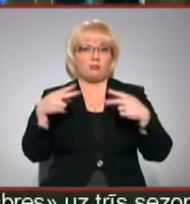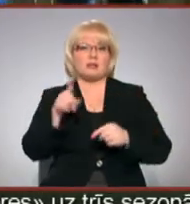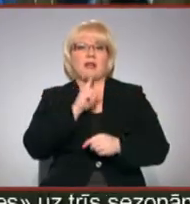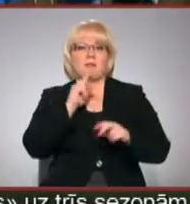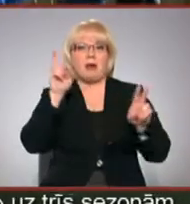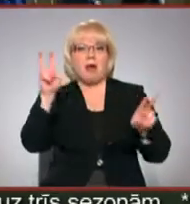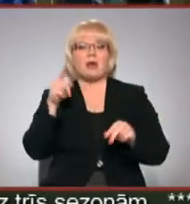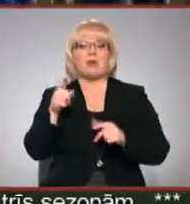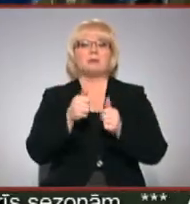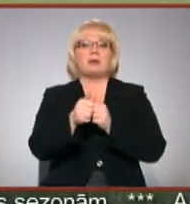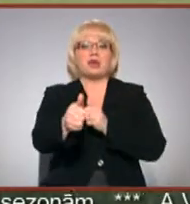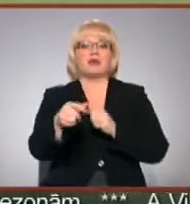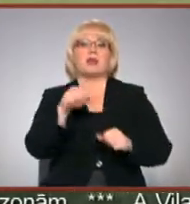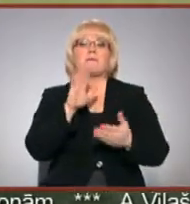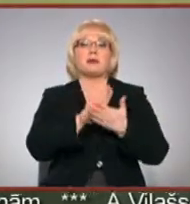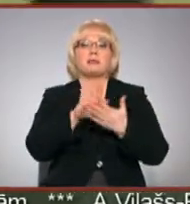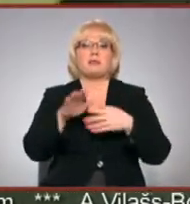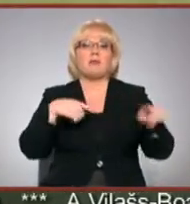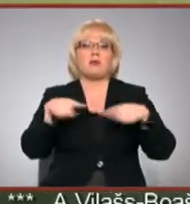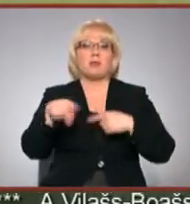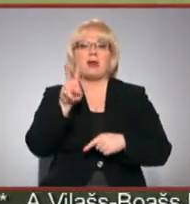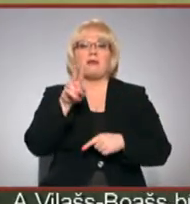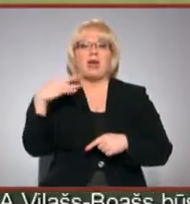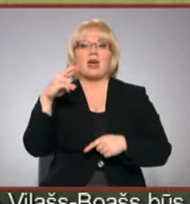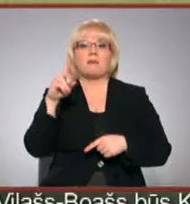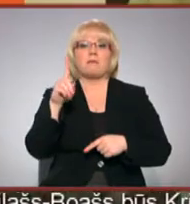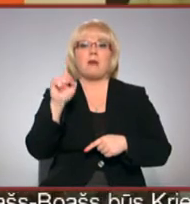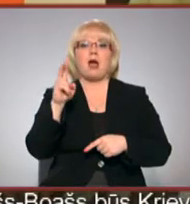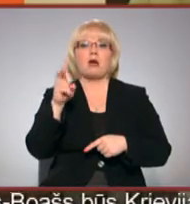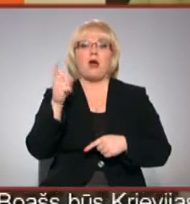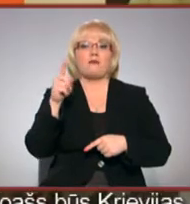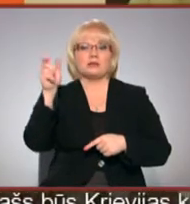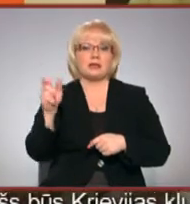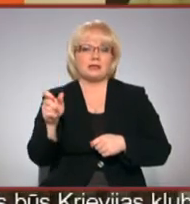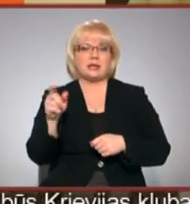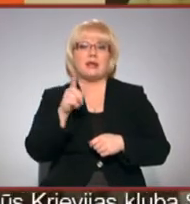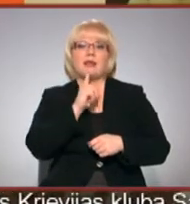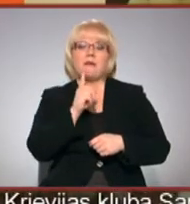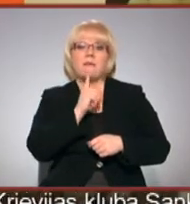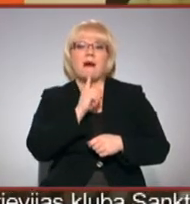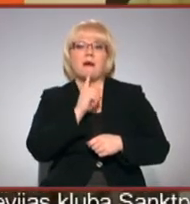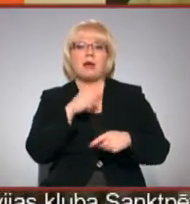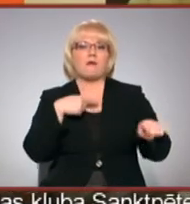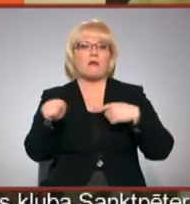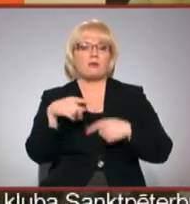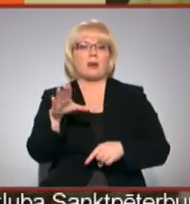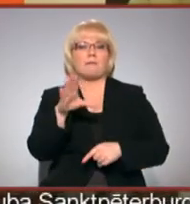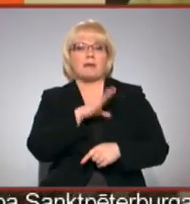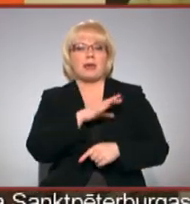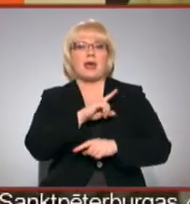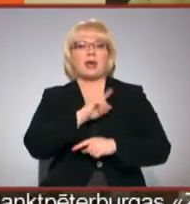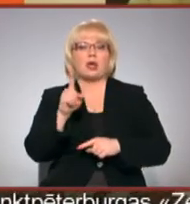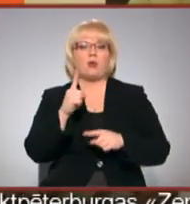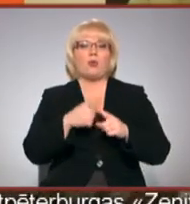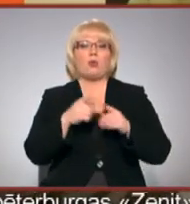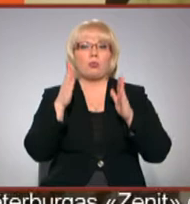Liepāja. Tā priekšgalā ir pazīstamais futbolists Māris Verpakovskis. Liepājā futbols bija, ir un būs, par to